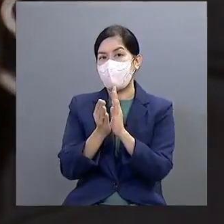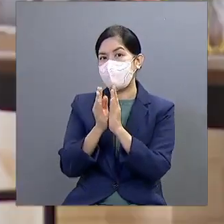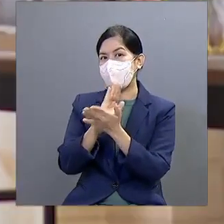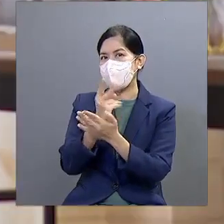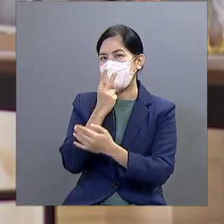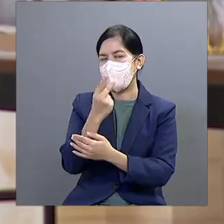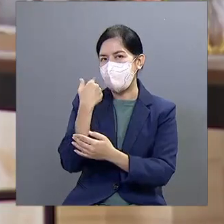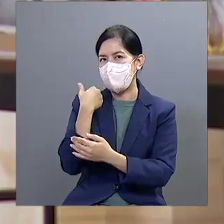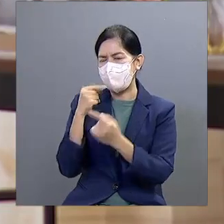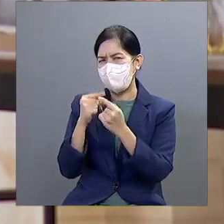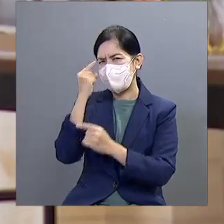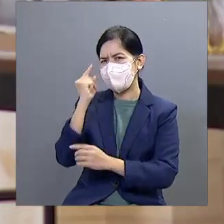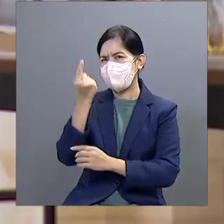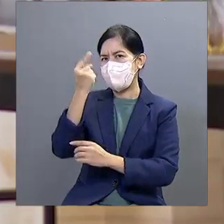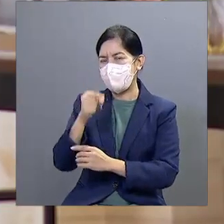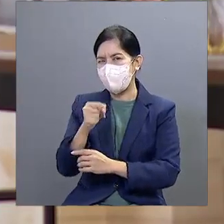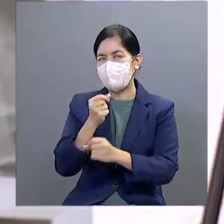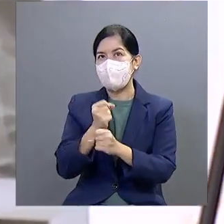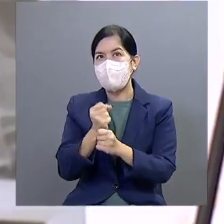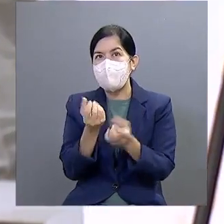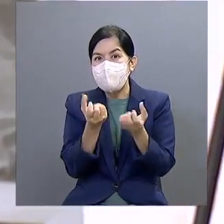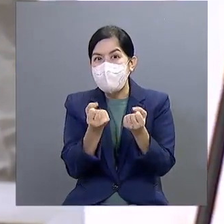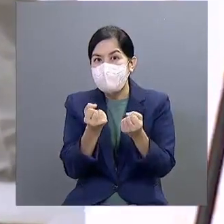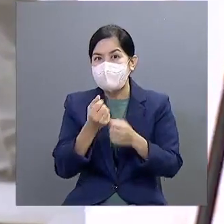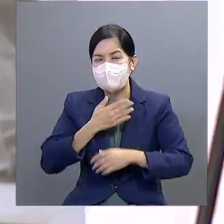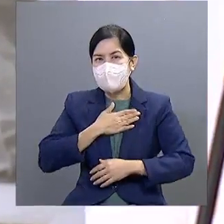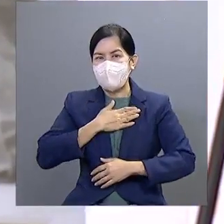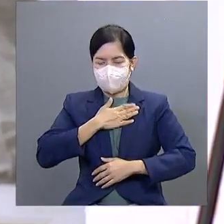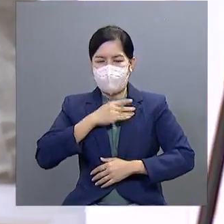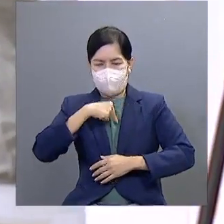ราสร้างสรรค์ตุ๊กตาที่เรามีอยู่แล้วในใจค่ะ